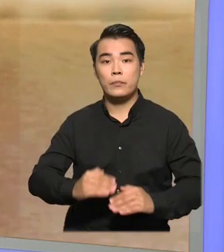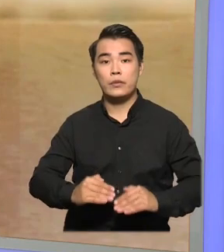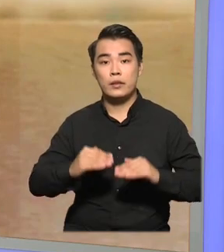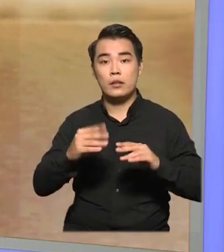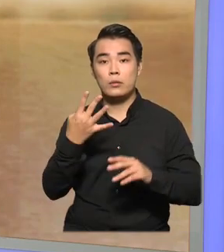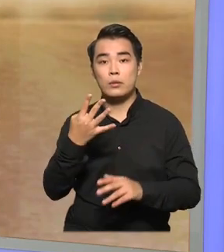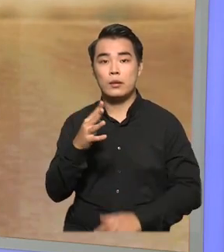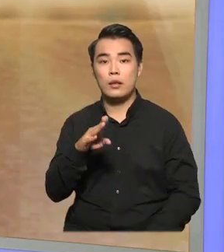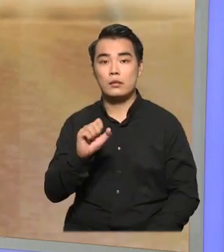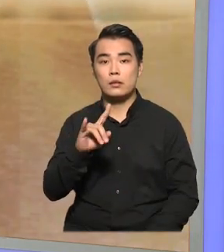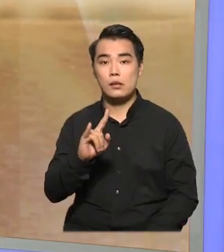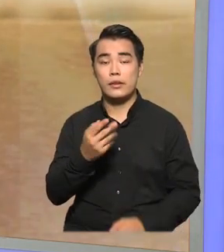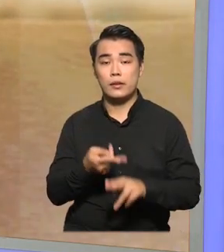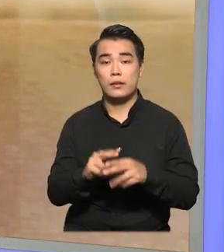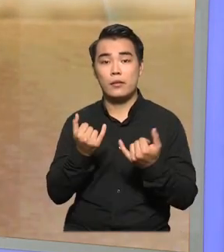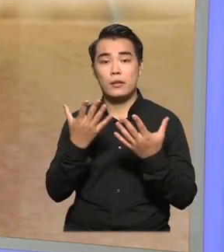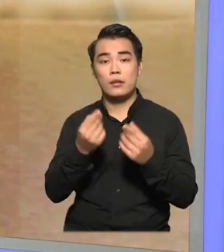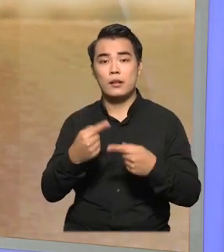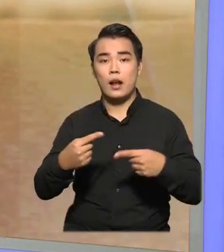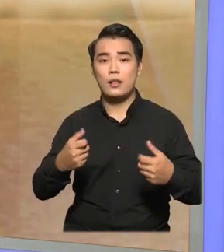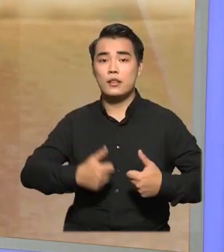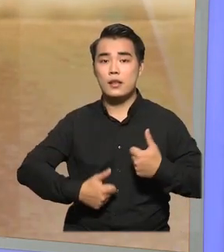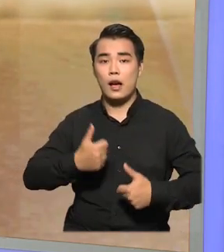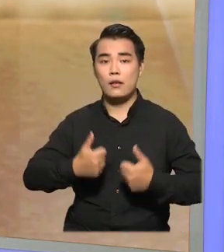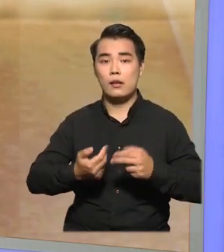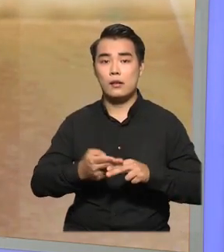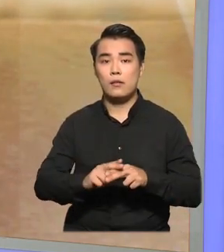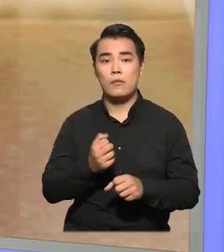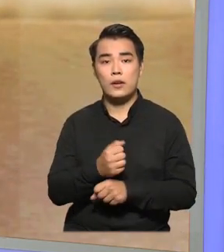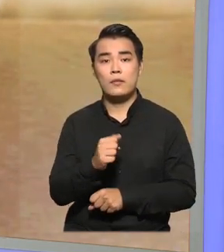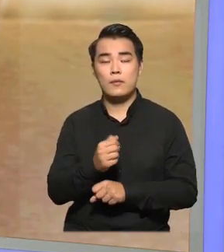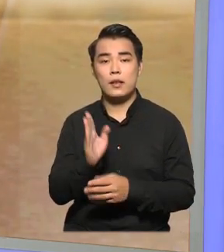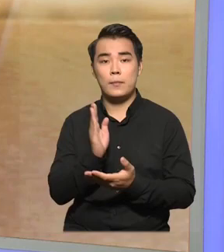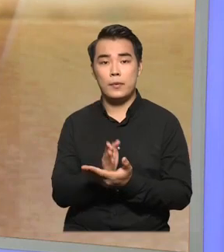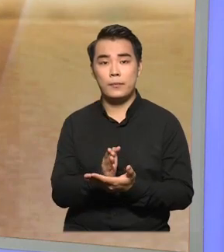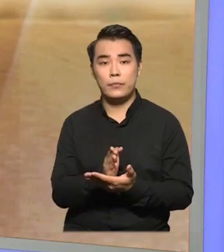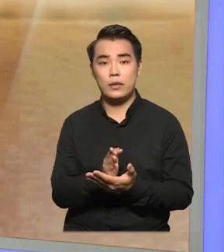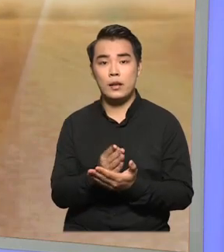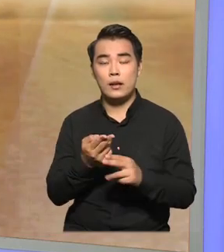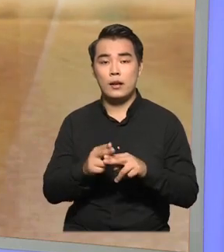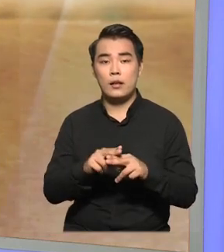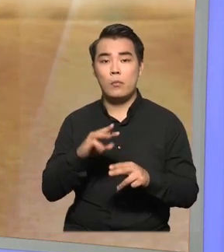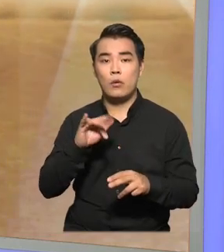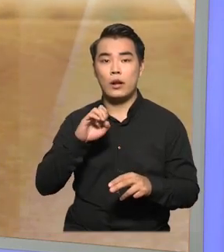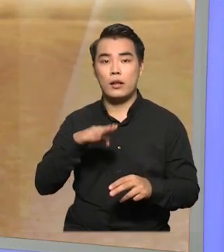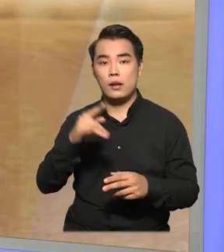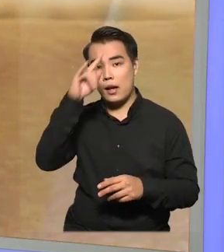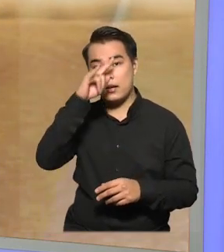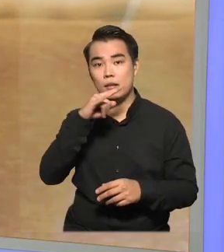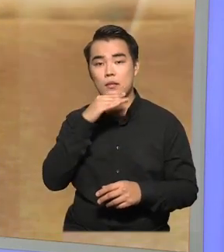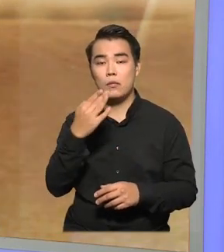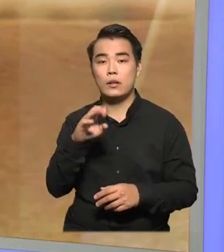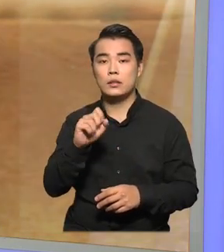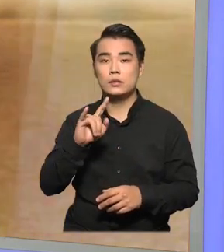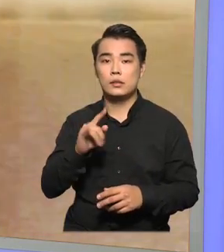4 тазысы бүгінгі күнде түрлі деңгейдегі сайыстарда шашасына шаң жоқтырмай келеді. Оның мұраты қазақтың құмай